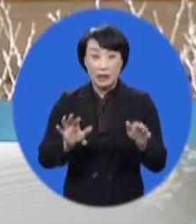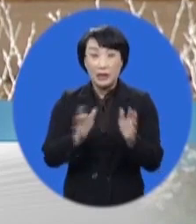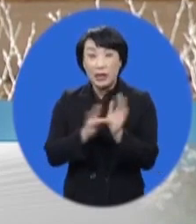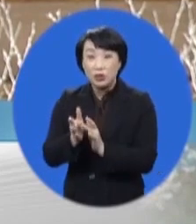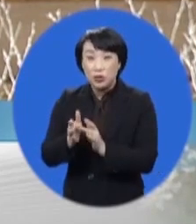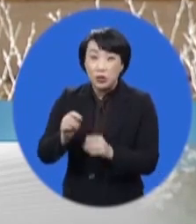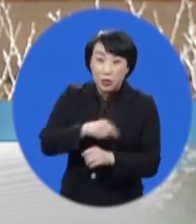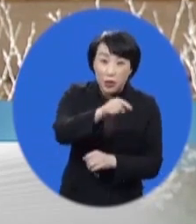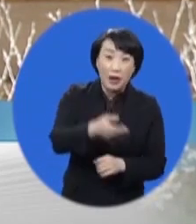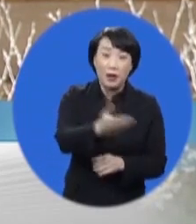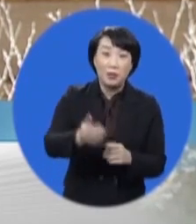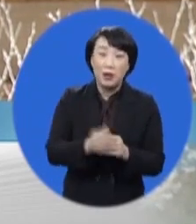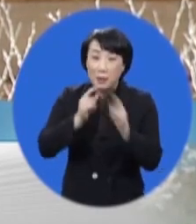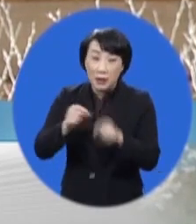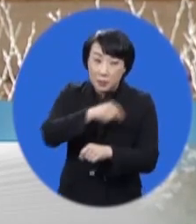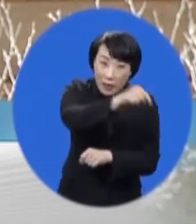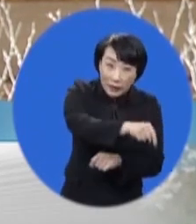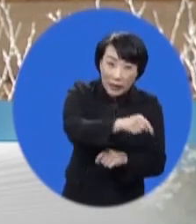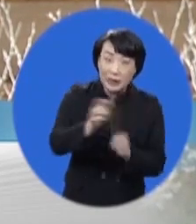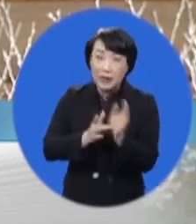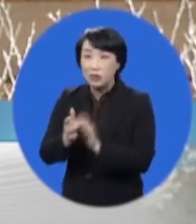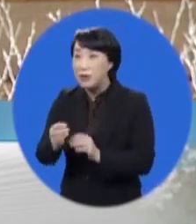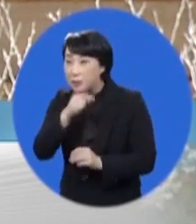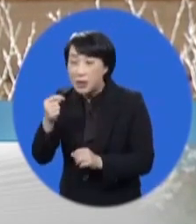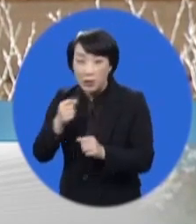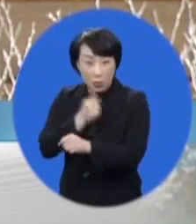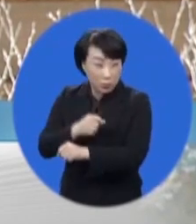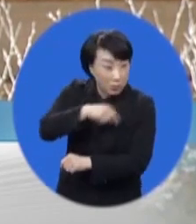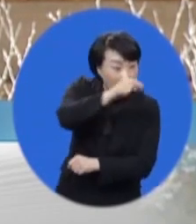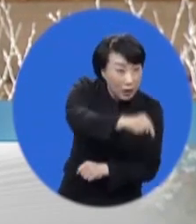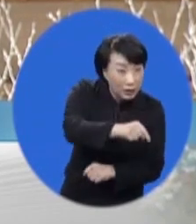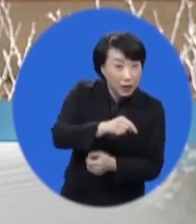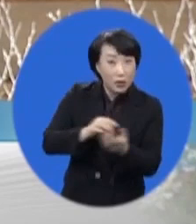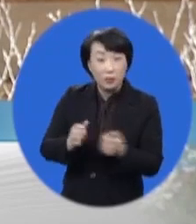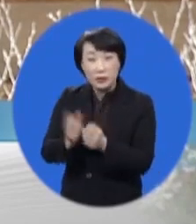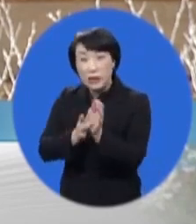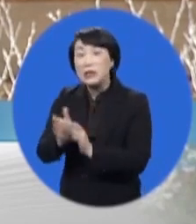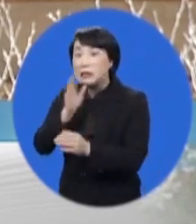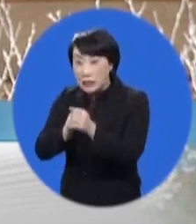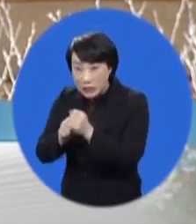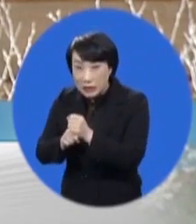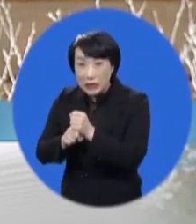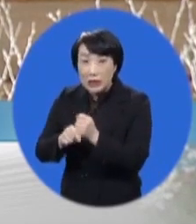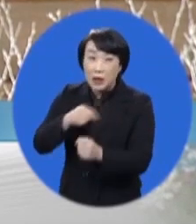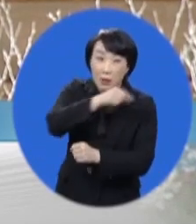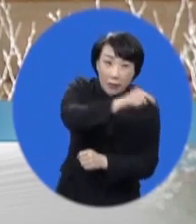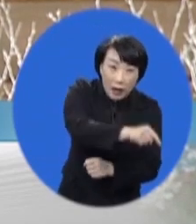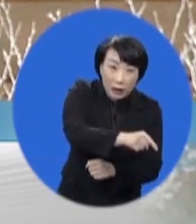예수님 밖에, 말씀 밖에, 예수의 피의 공로 밖에, 그의 진리